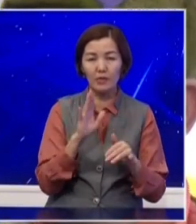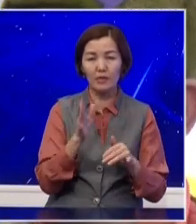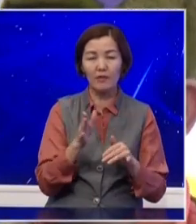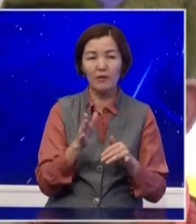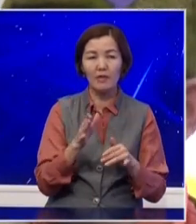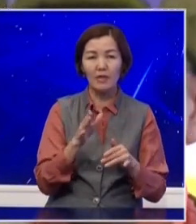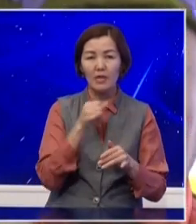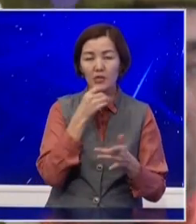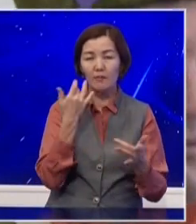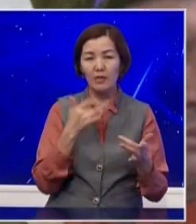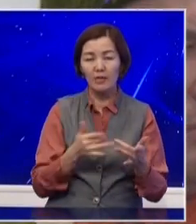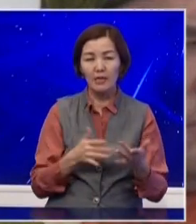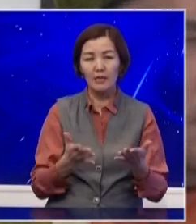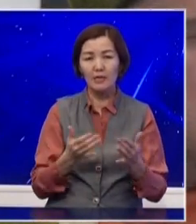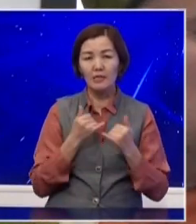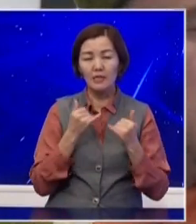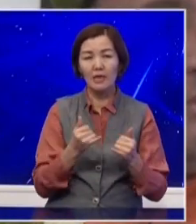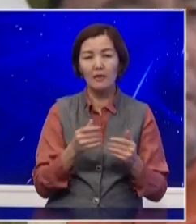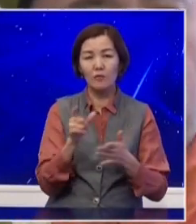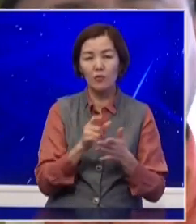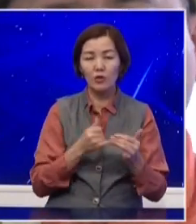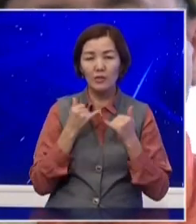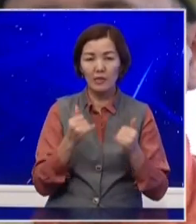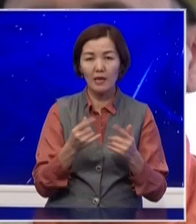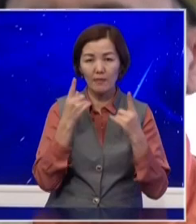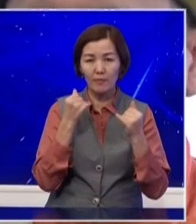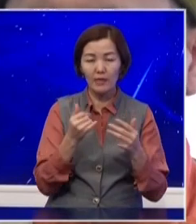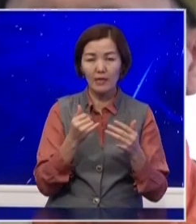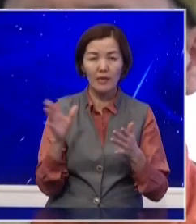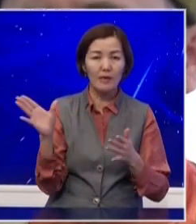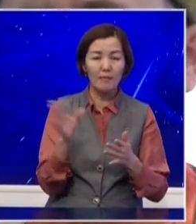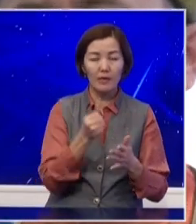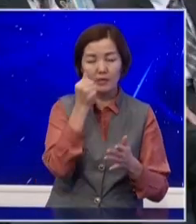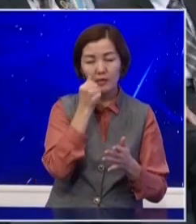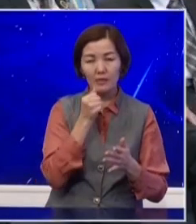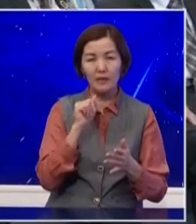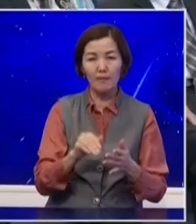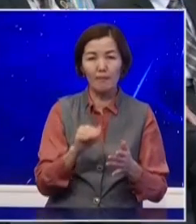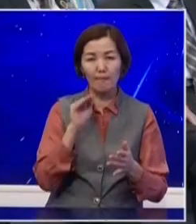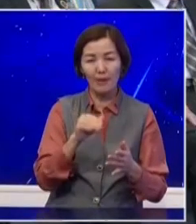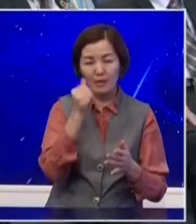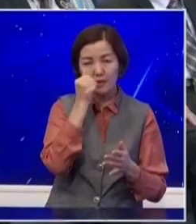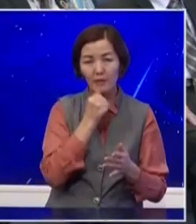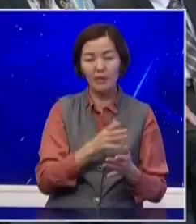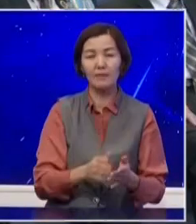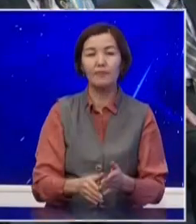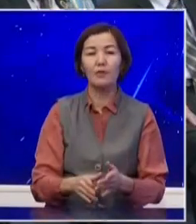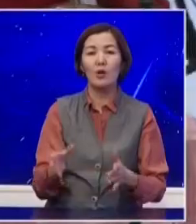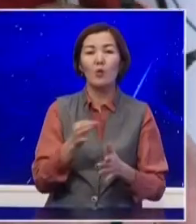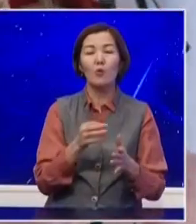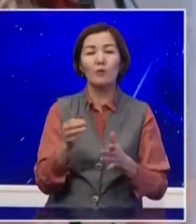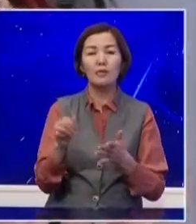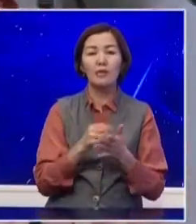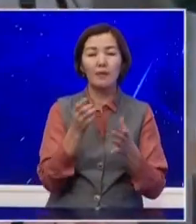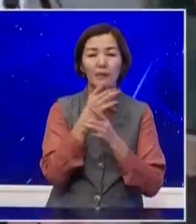Жамбыл атамның әруағын сыйлаған, өлеңін сыйлаған қадірлейтін баршаңызға мыңдап рахмет. Салтанатты шараны облыстық мәдениет